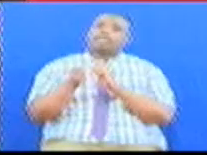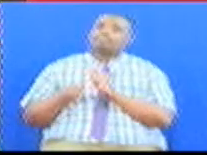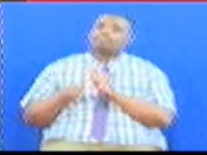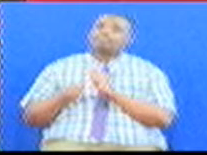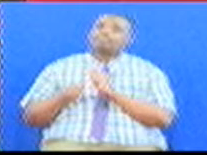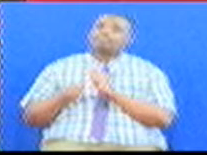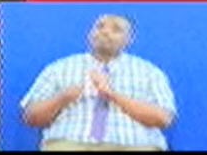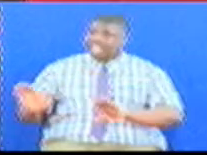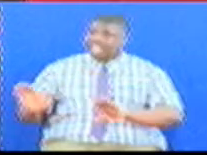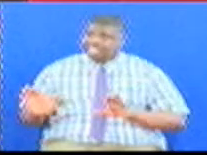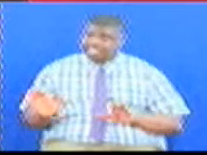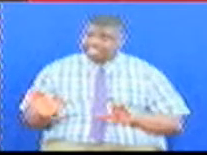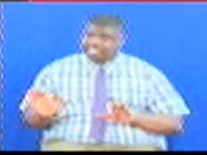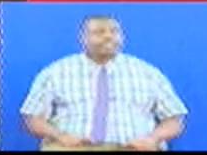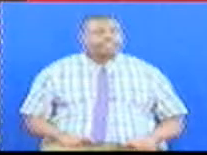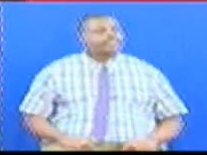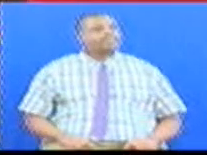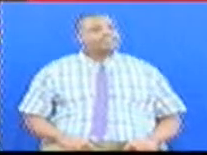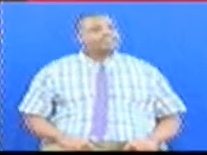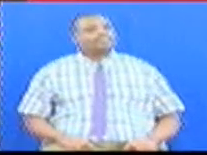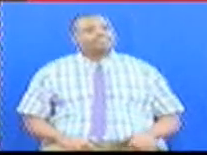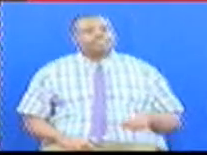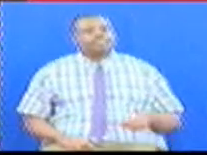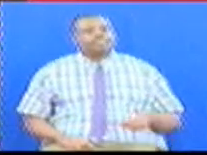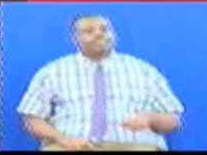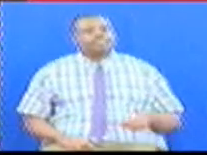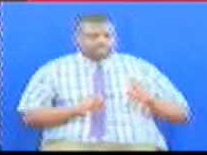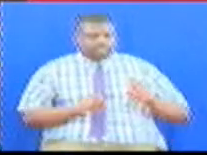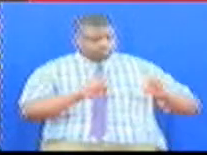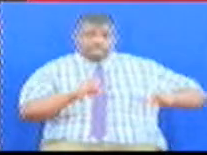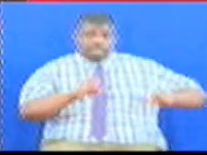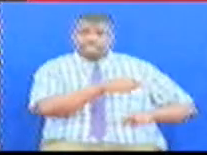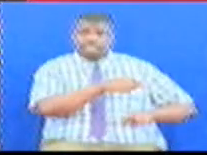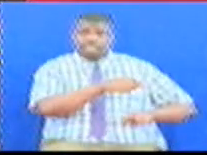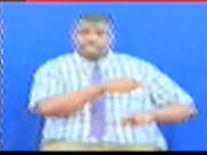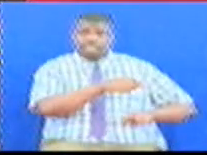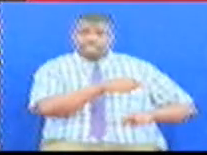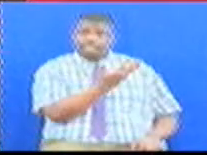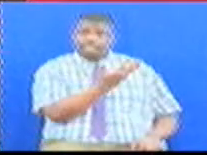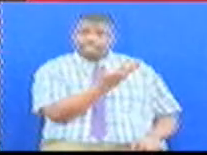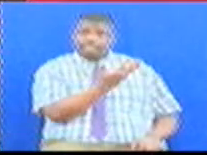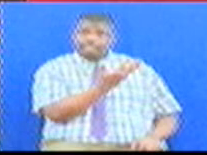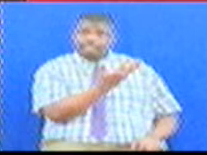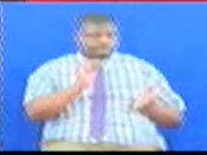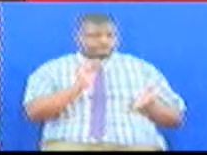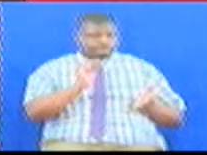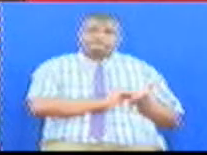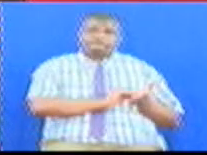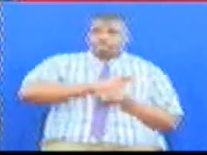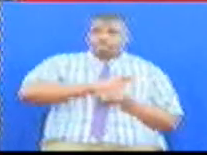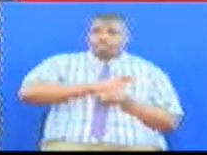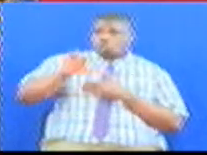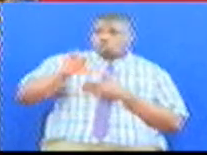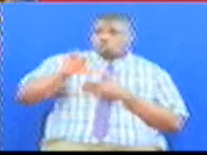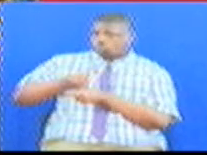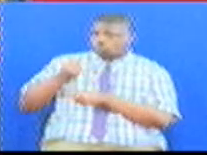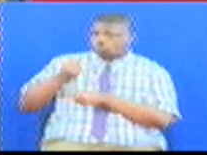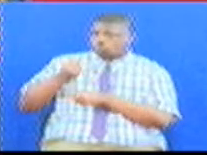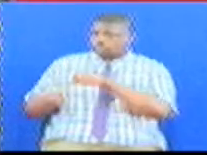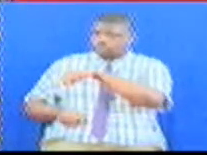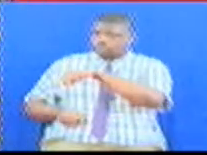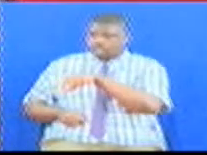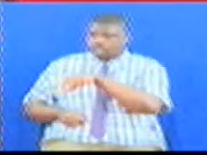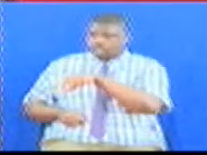wanasubiri mashauri. Na kwenye ibara hii ya 51 iliyowekwa, masuala yote